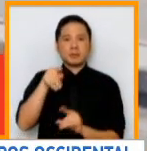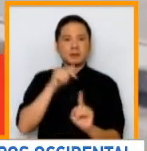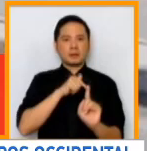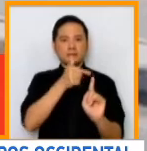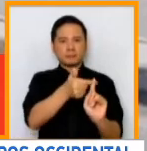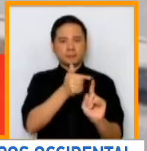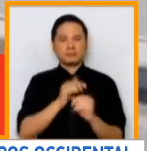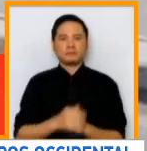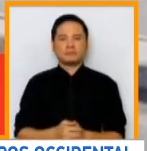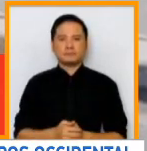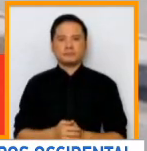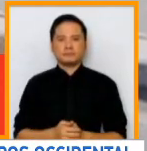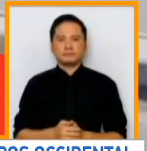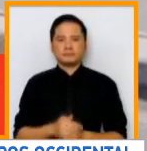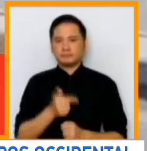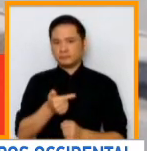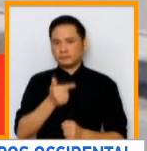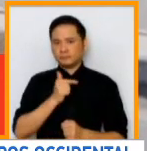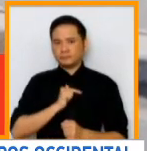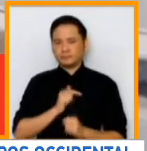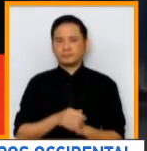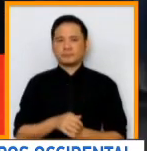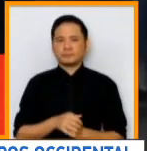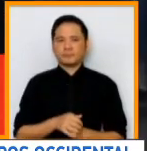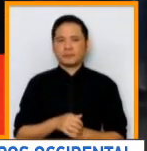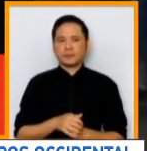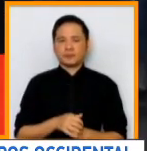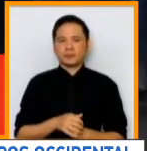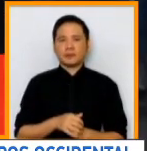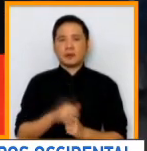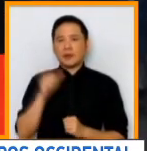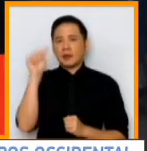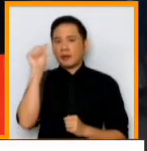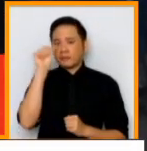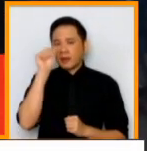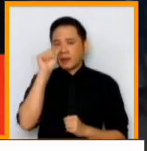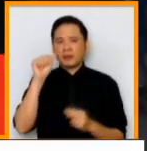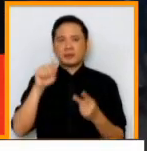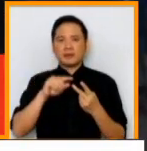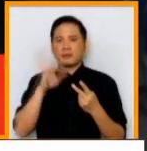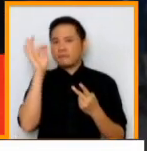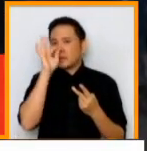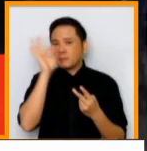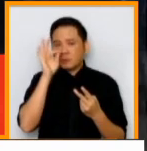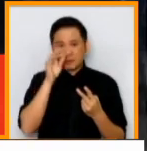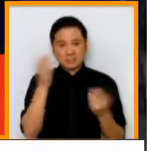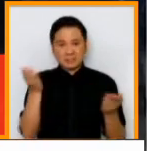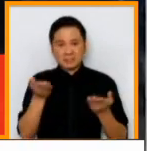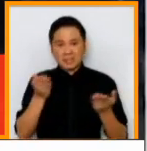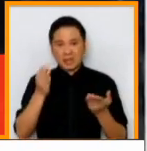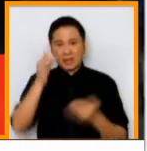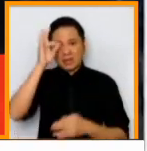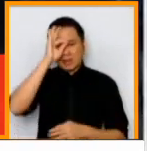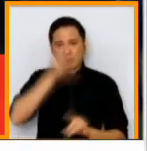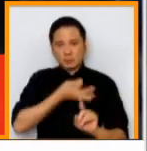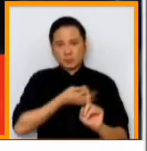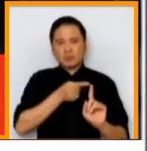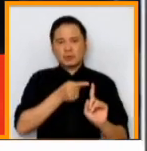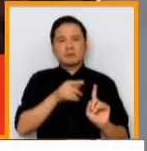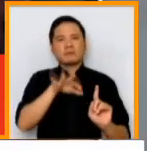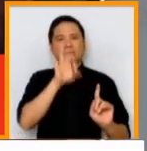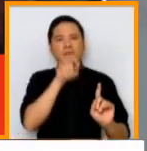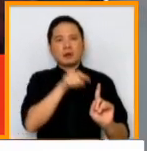Sa kuha ng isang Afghan at isang Pinoy sa Kabul, nagkumpulan ang mga Afghan locals at Taliban sa kalsada papuntang Kabul